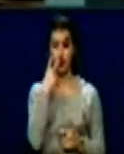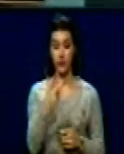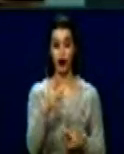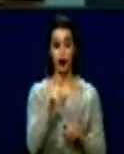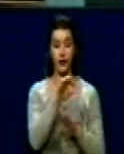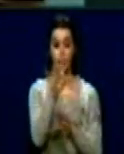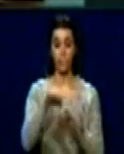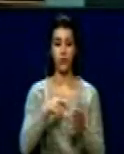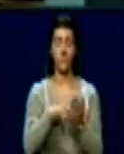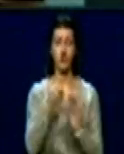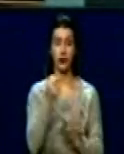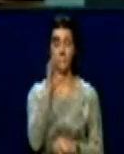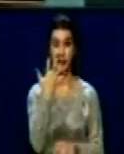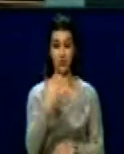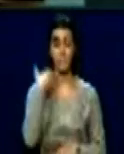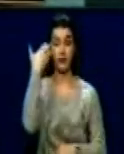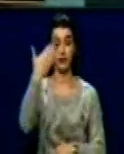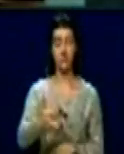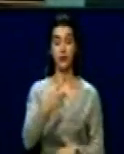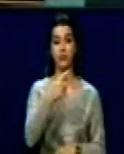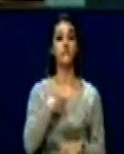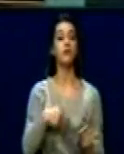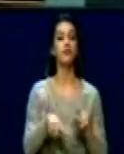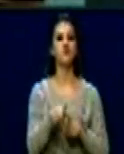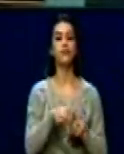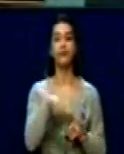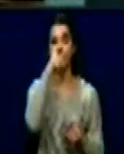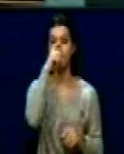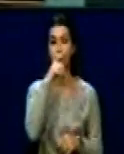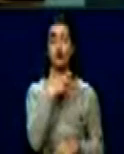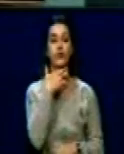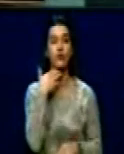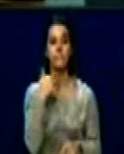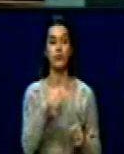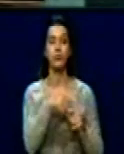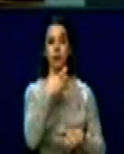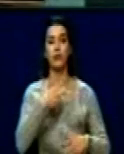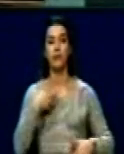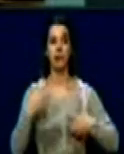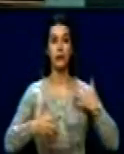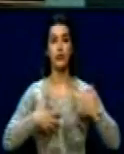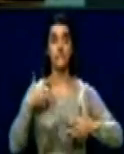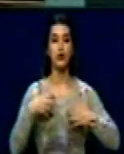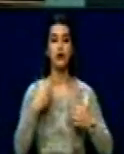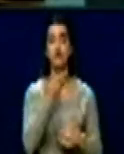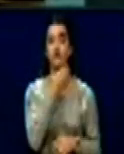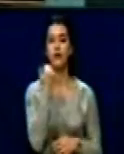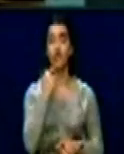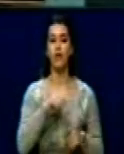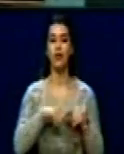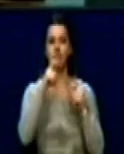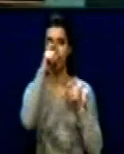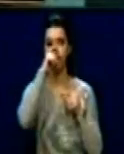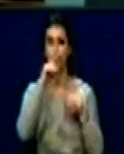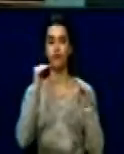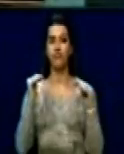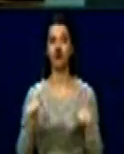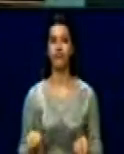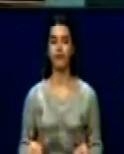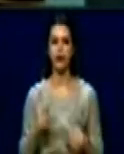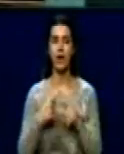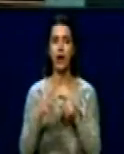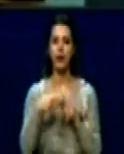për vitin 2015, vërtet dekurajohemi në këtë entuziazëm të qeverisë, sepse në vitin 2015 pastaj rritja ose dallimi